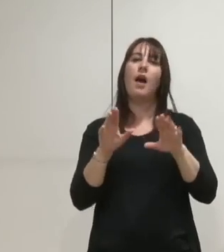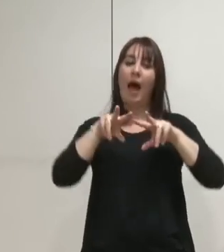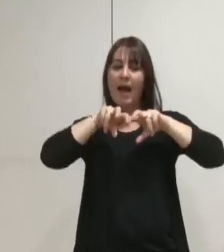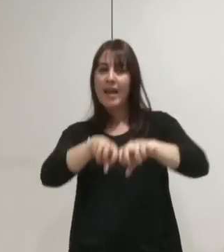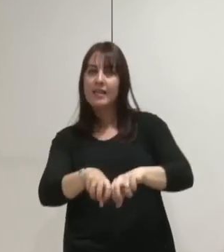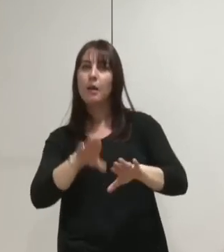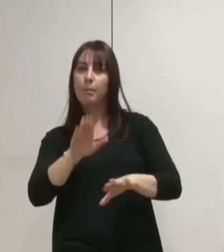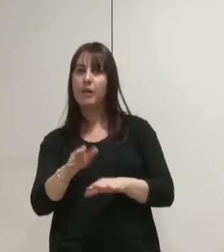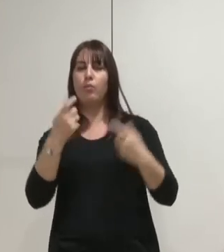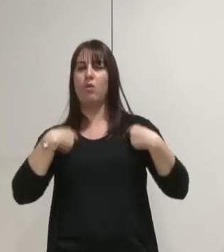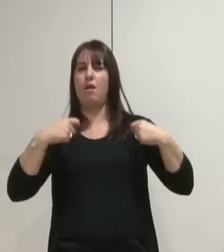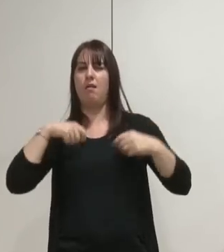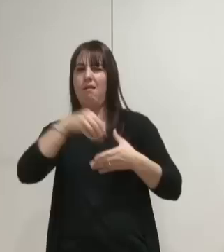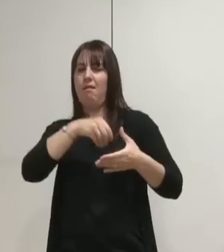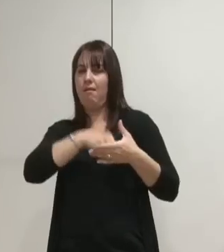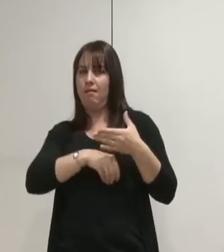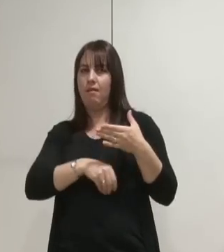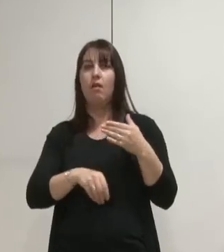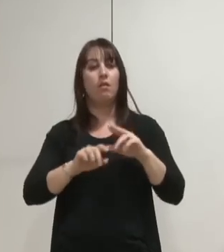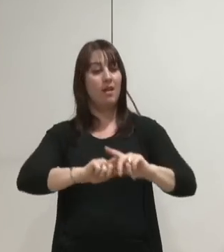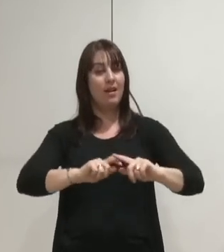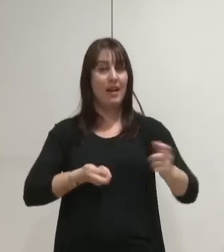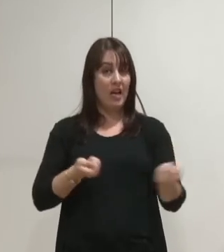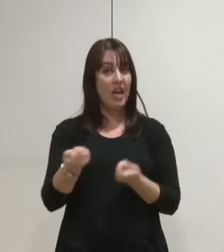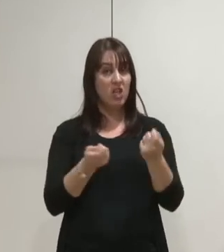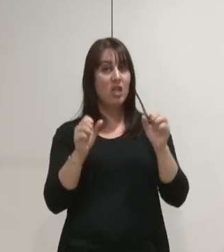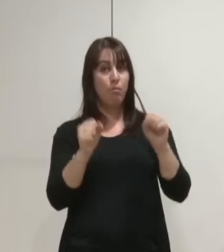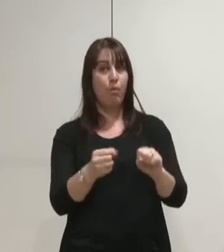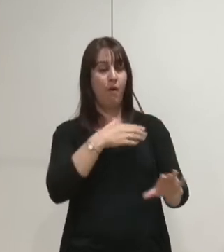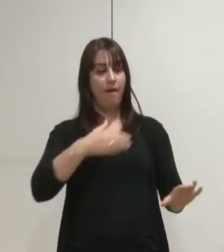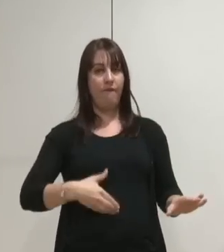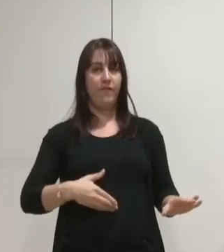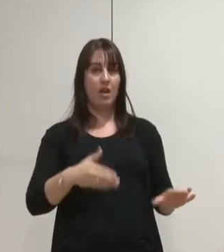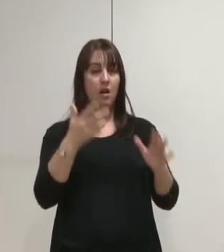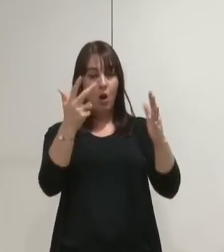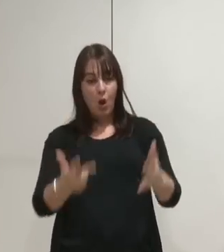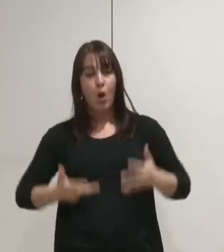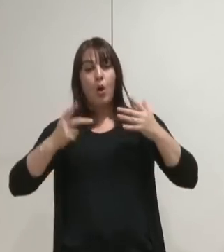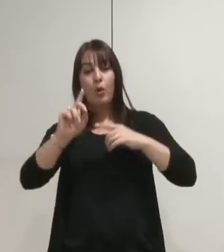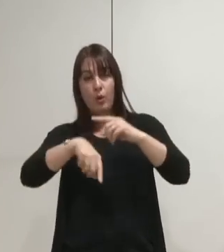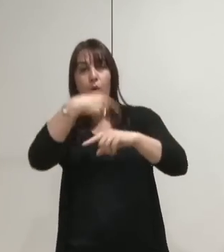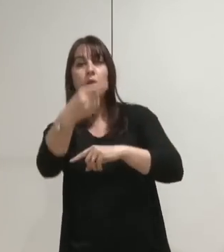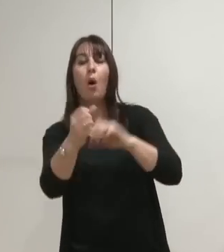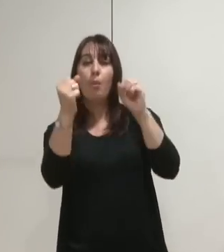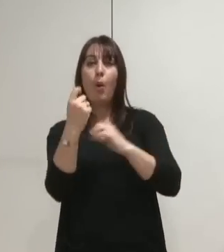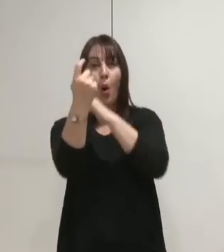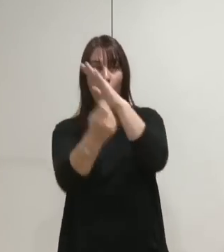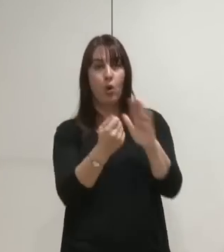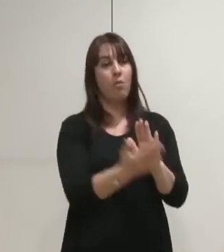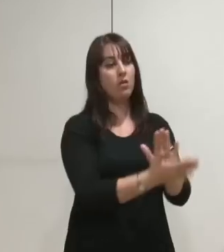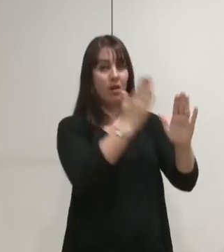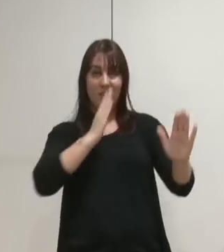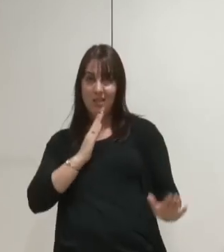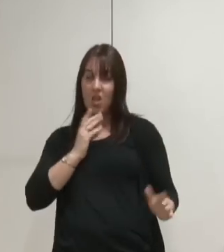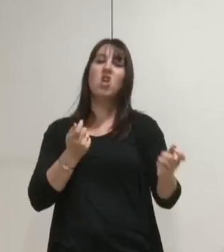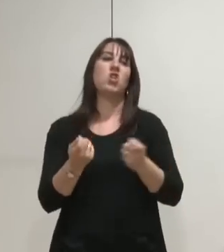associé et cette régie donnera capacité à la ville de se projeter dans 8 ans pour assurer la reprise en direct du service public